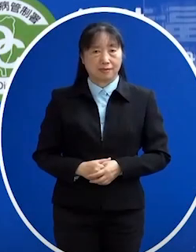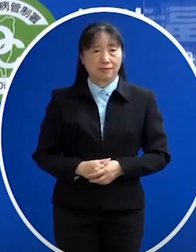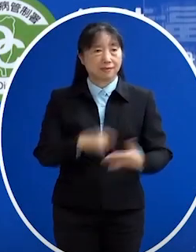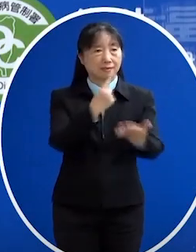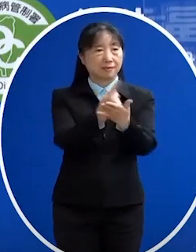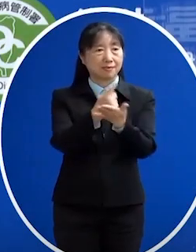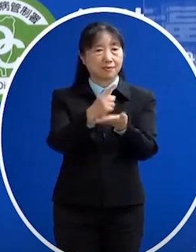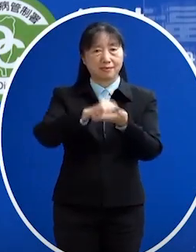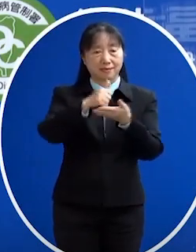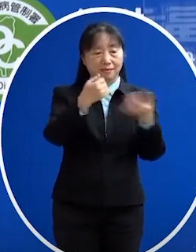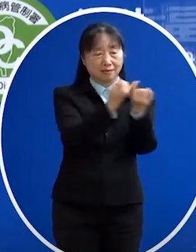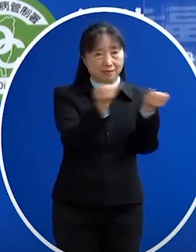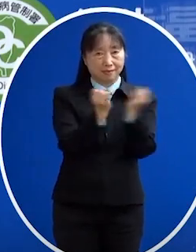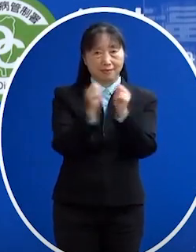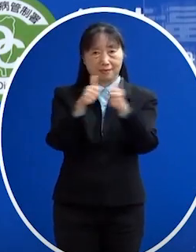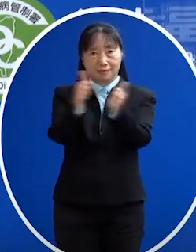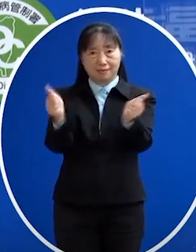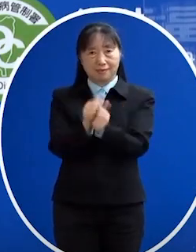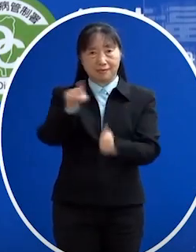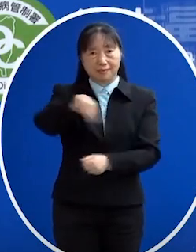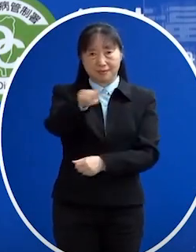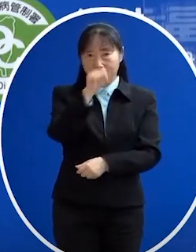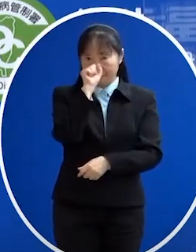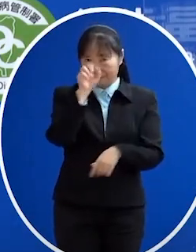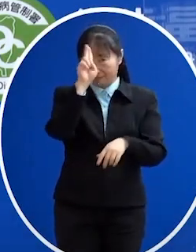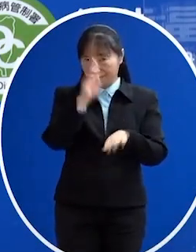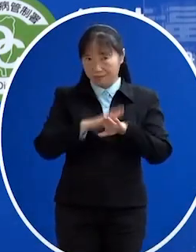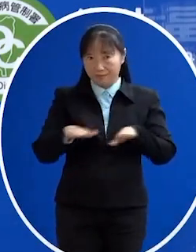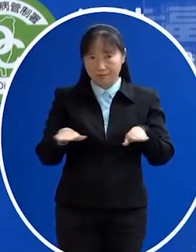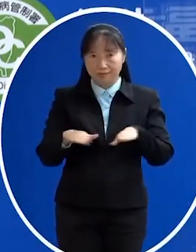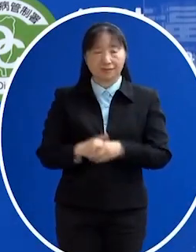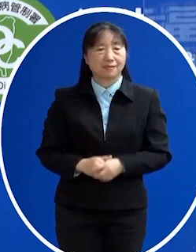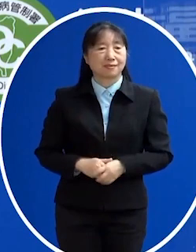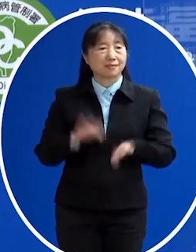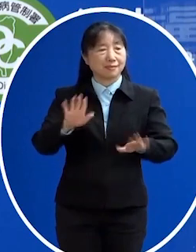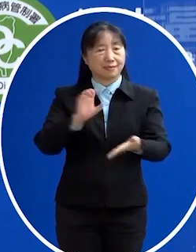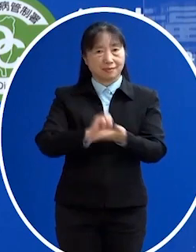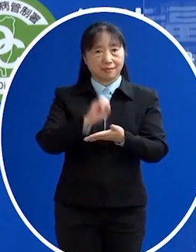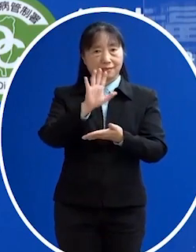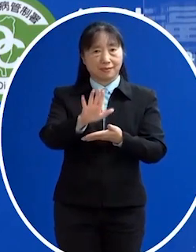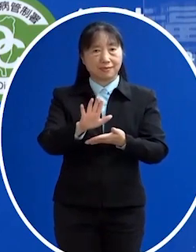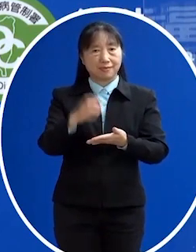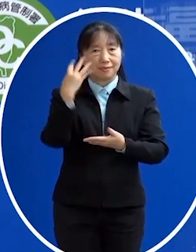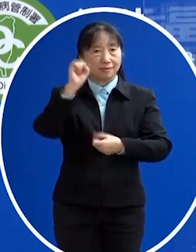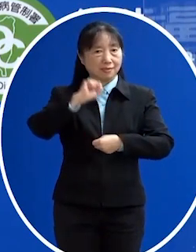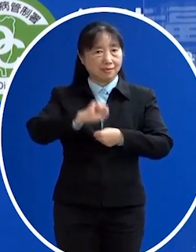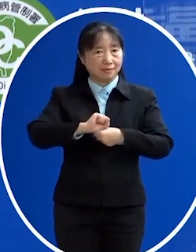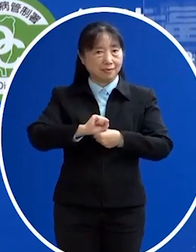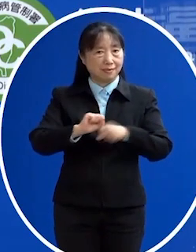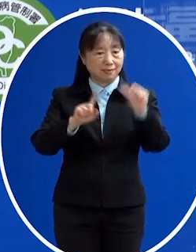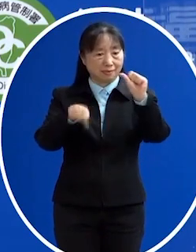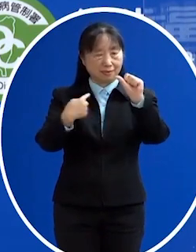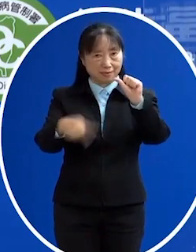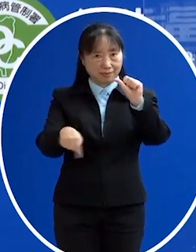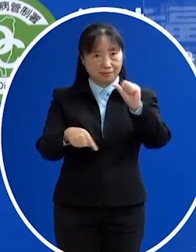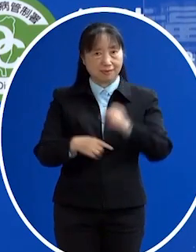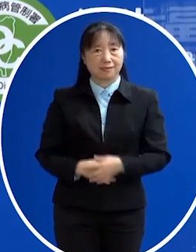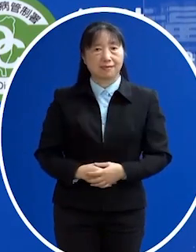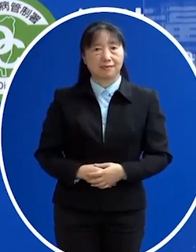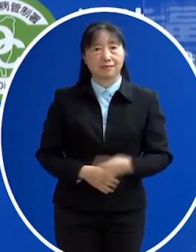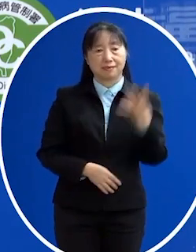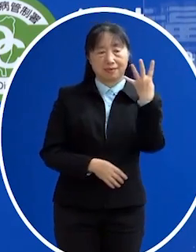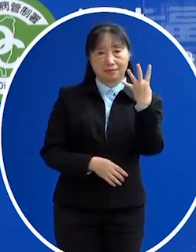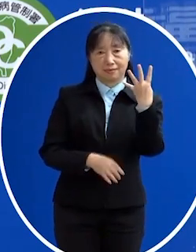各位记者李斯先生，大家好，大家午安哈。那今天要报告，我们总共今天有新增的5个案例哈，其